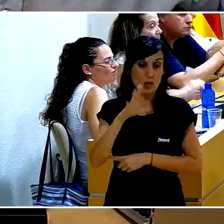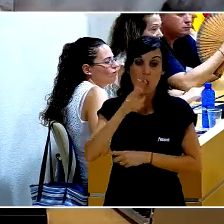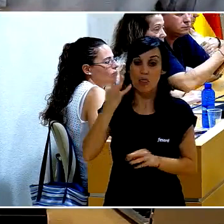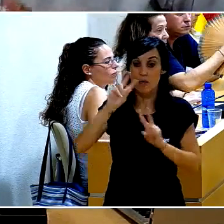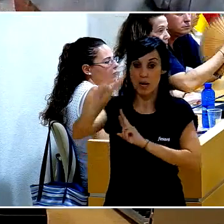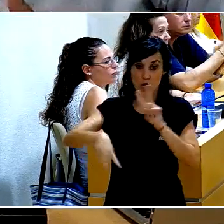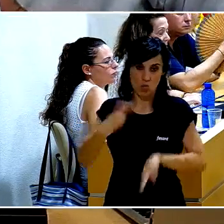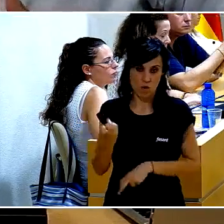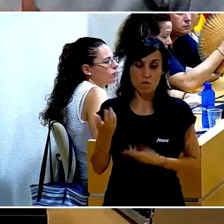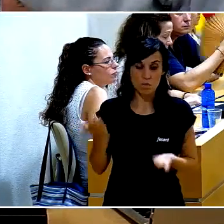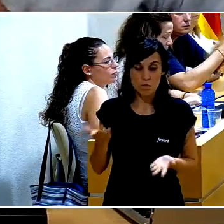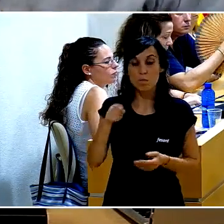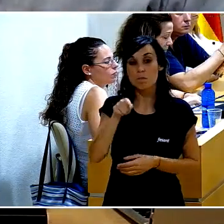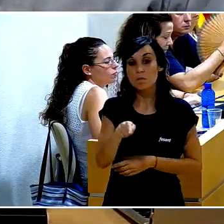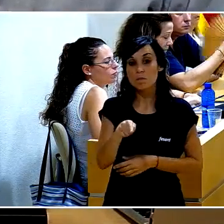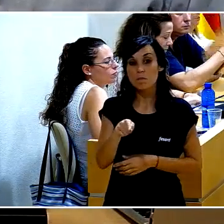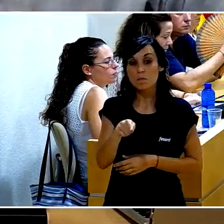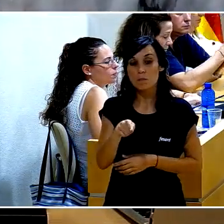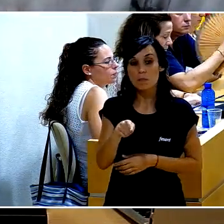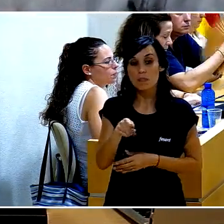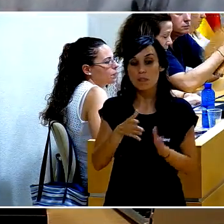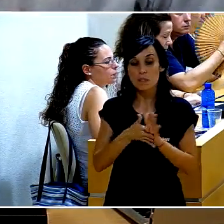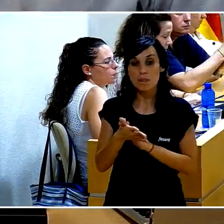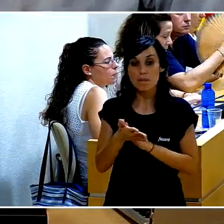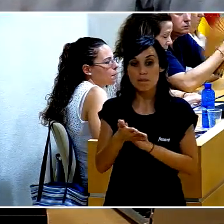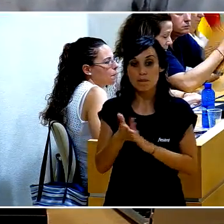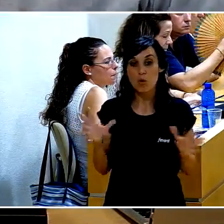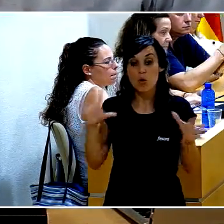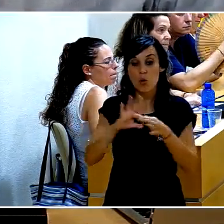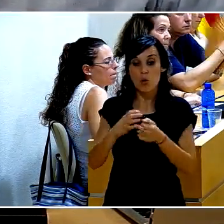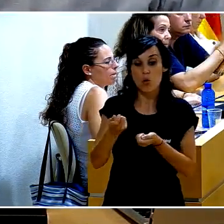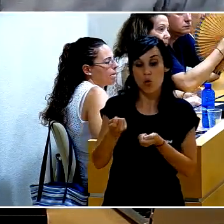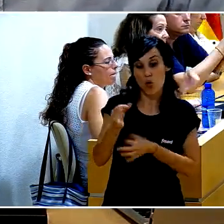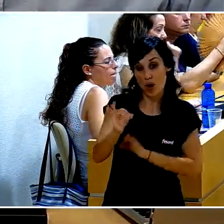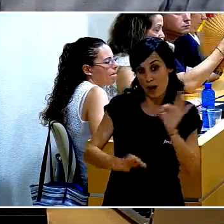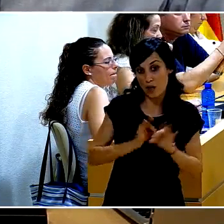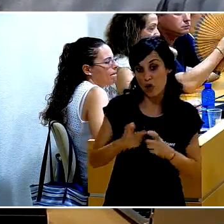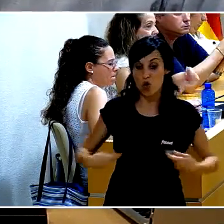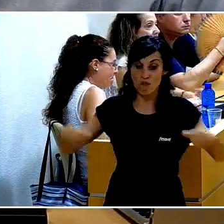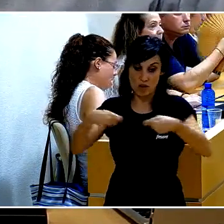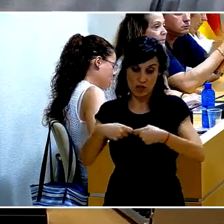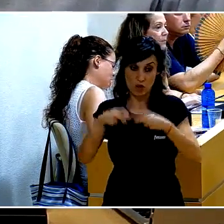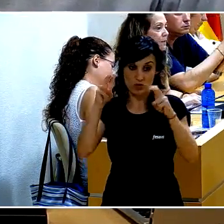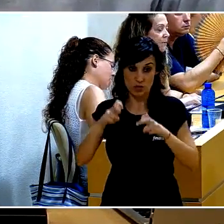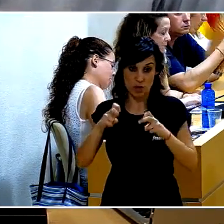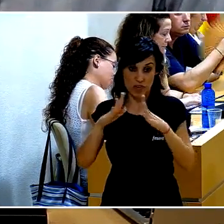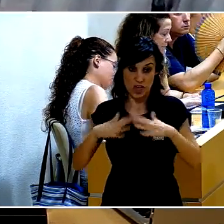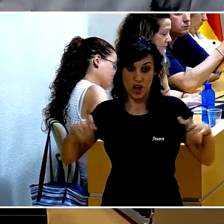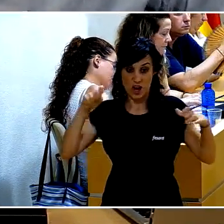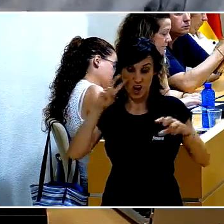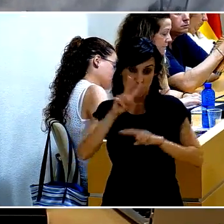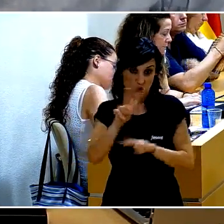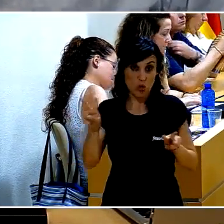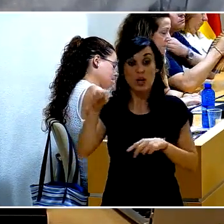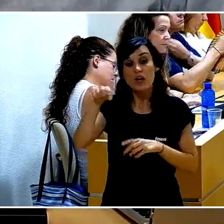renovar-lo. Això és una coorganització i una cofinançació de la programació estable de l'auditori. Aleshores, n'hi ha